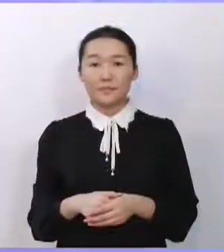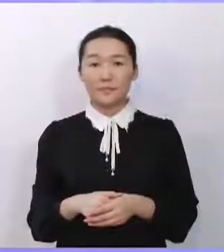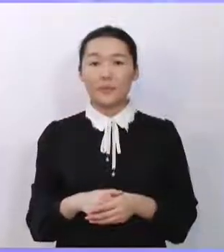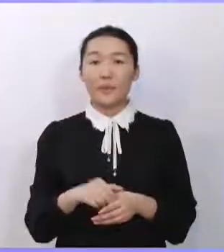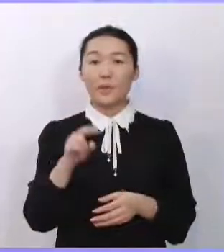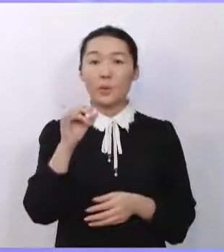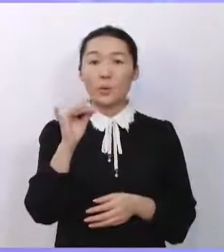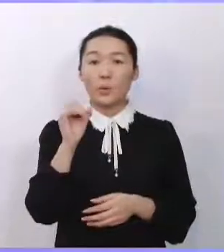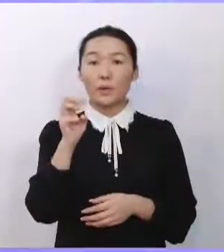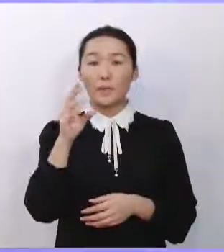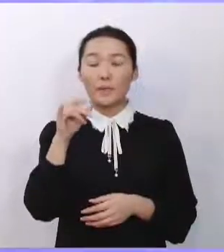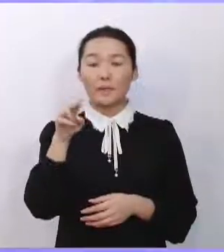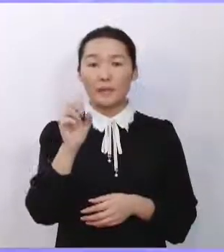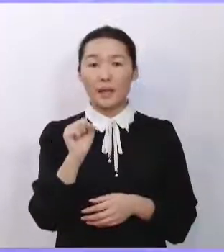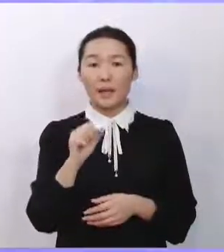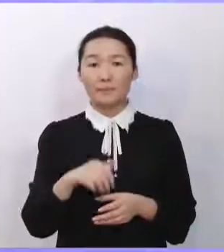Курамында.